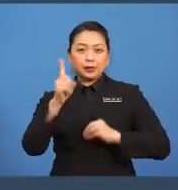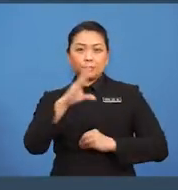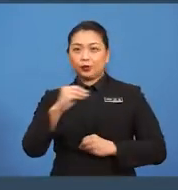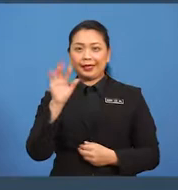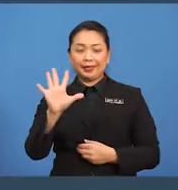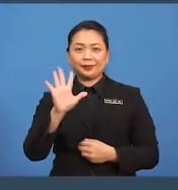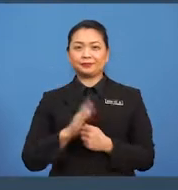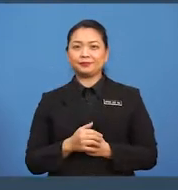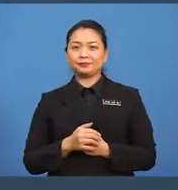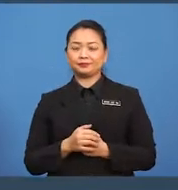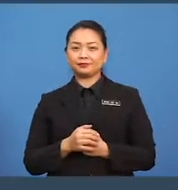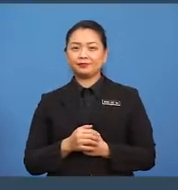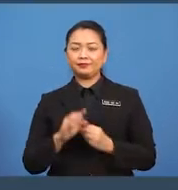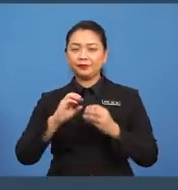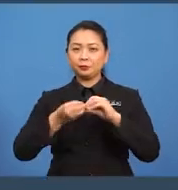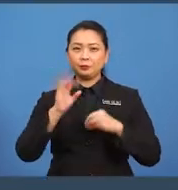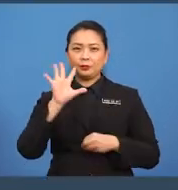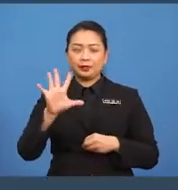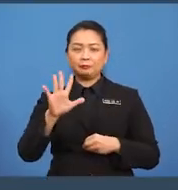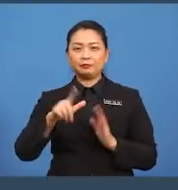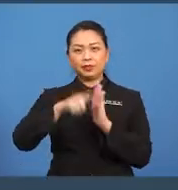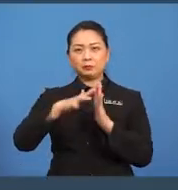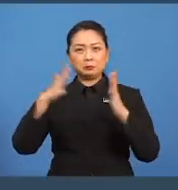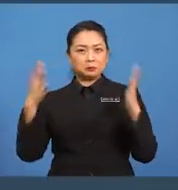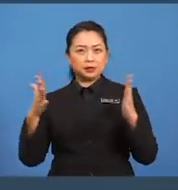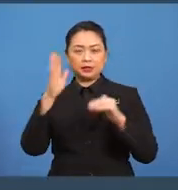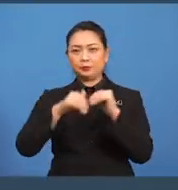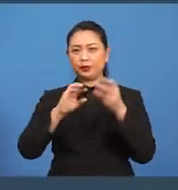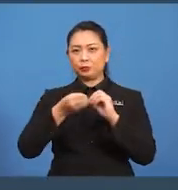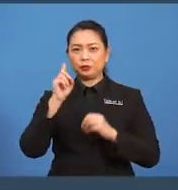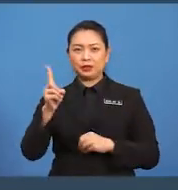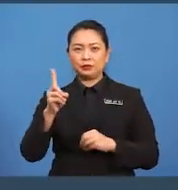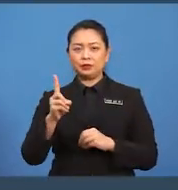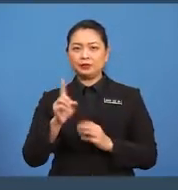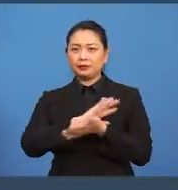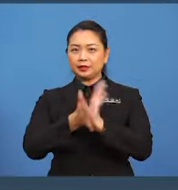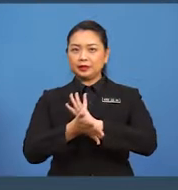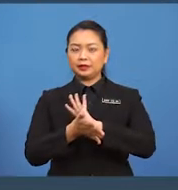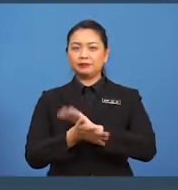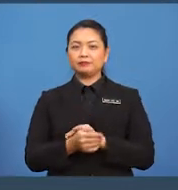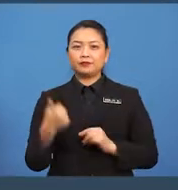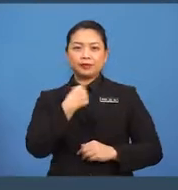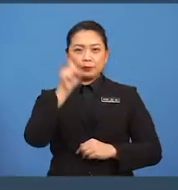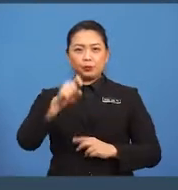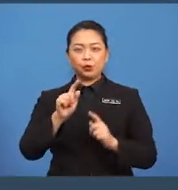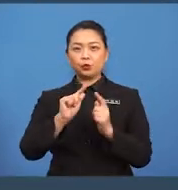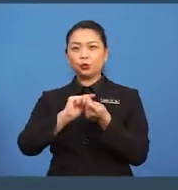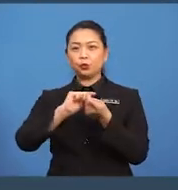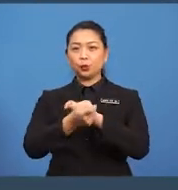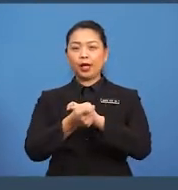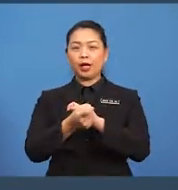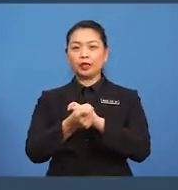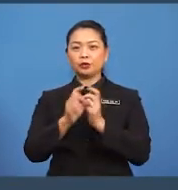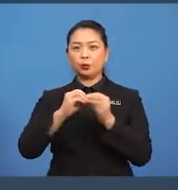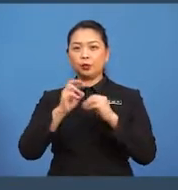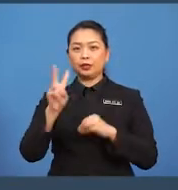5. Nombor 5 lebih besar daripada nombor 1. Jadi, kita perlu menukar kedudukan nombor